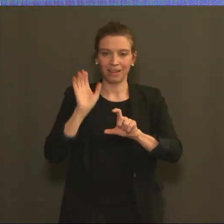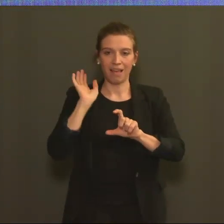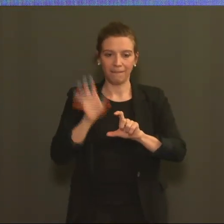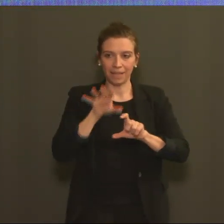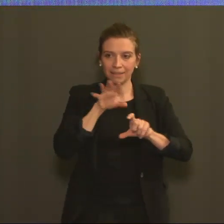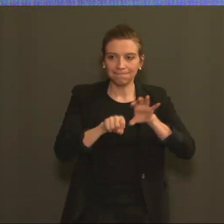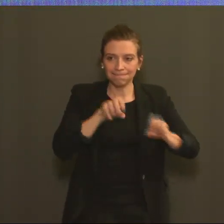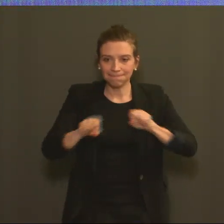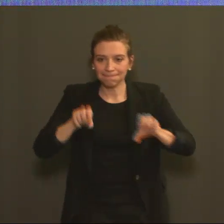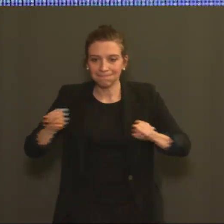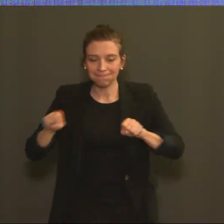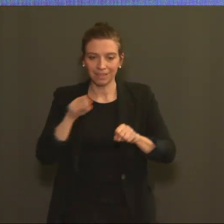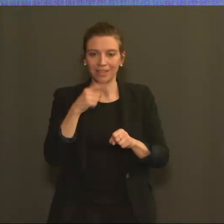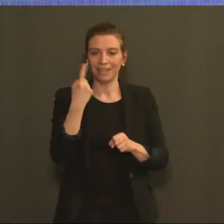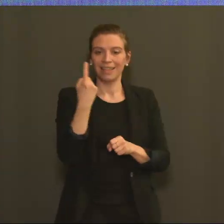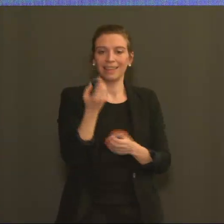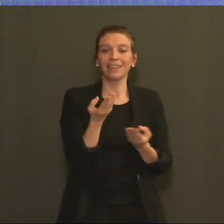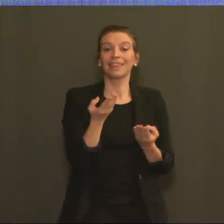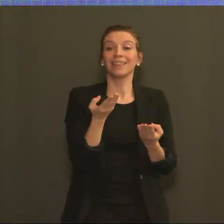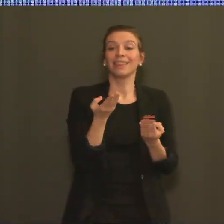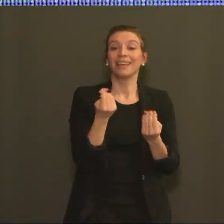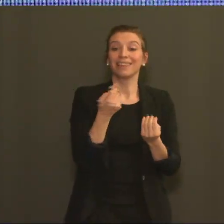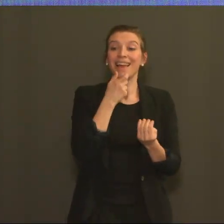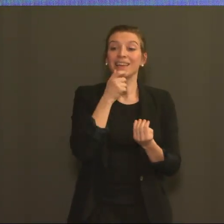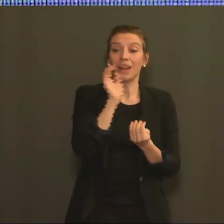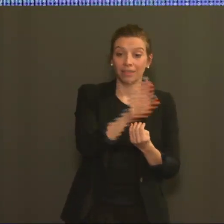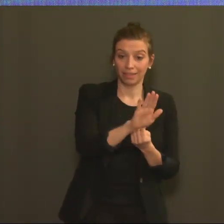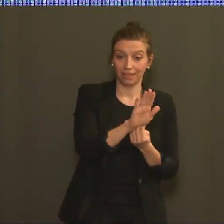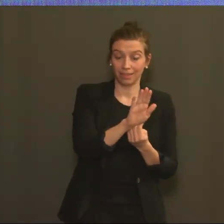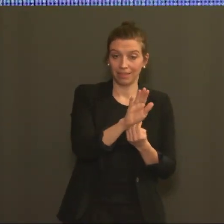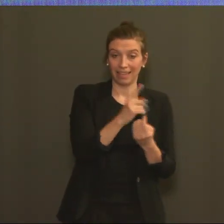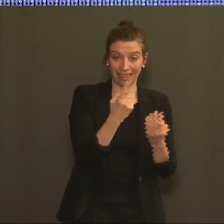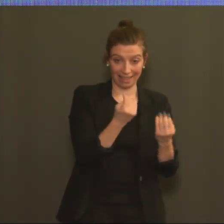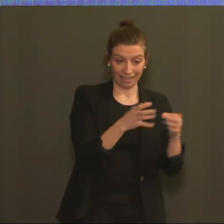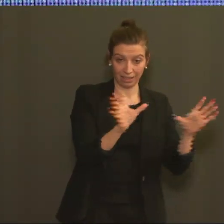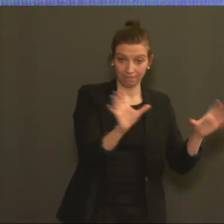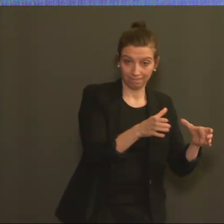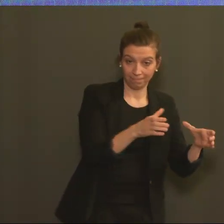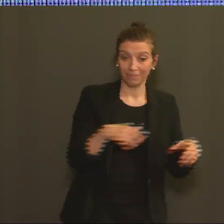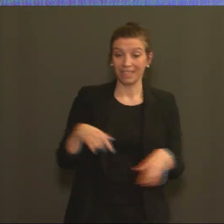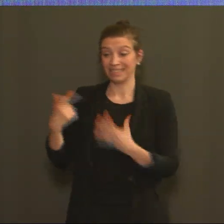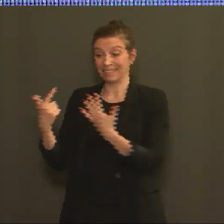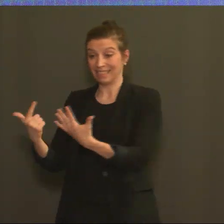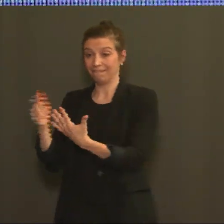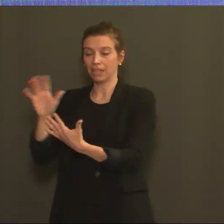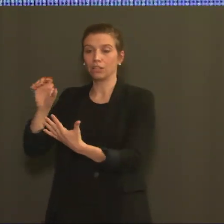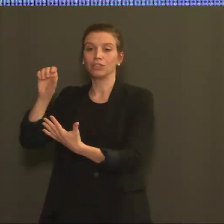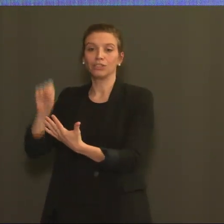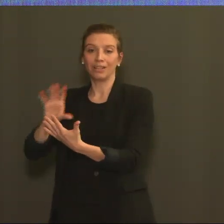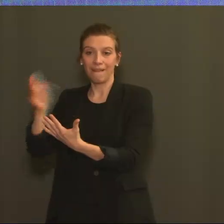belgië en dit aantal zal in de komende dagen ongetwijfeld verder toenemen